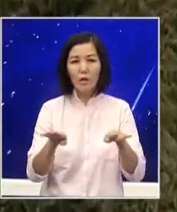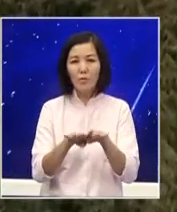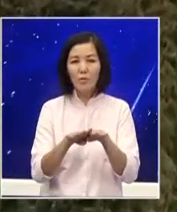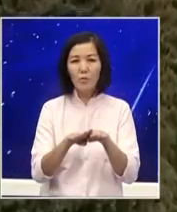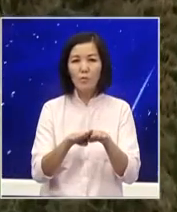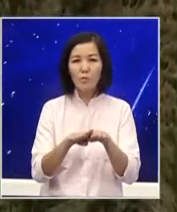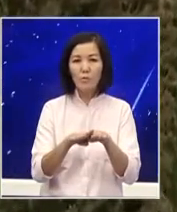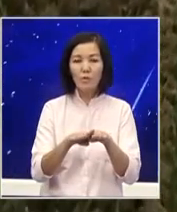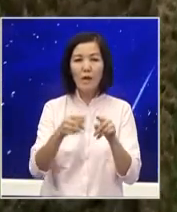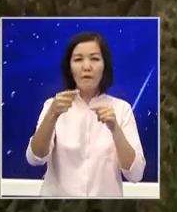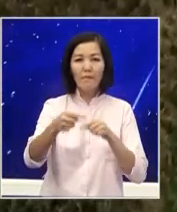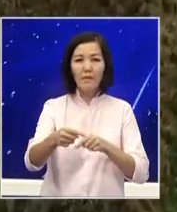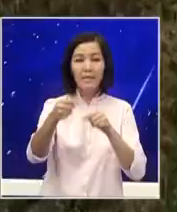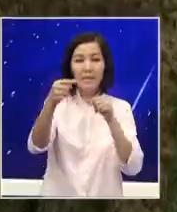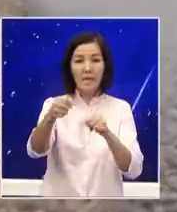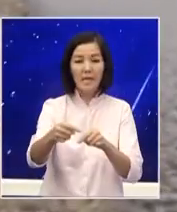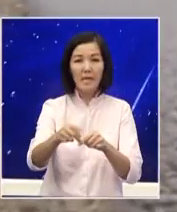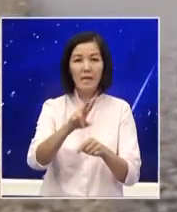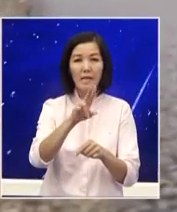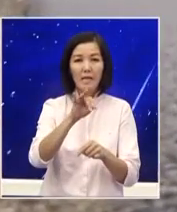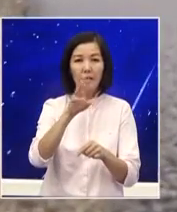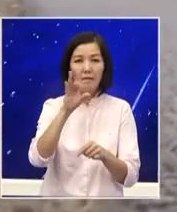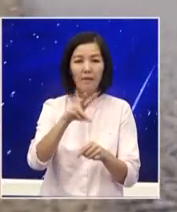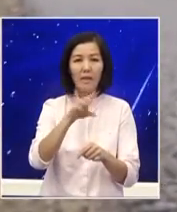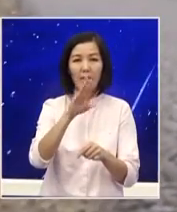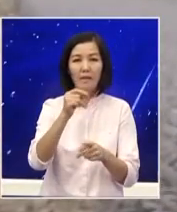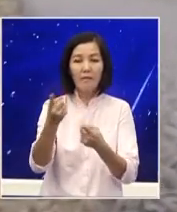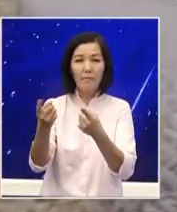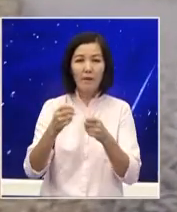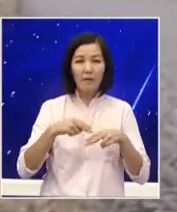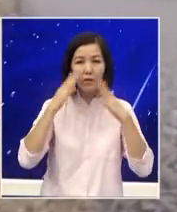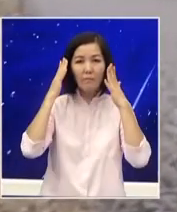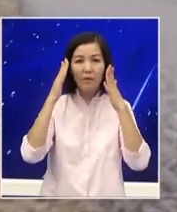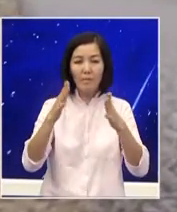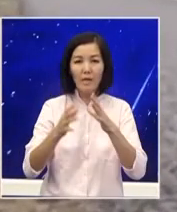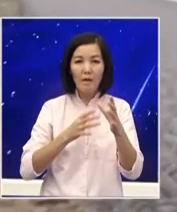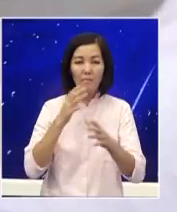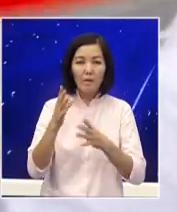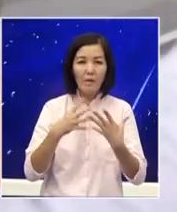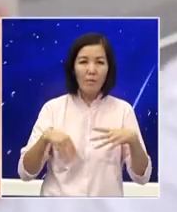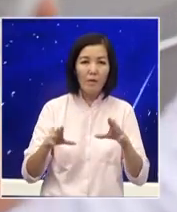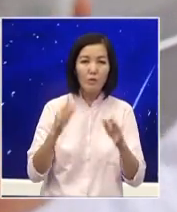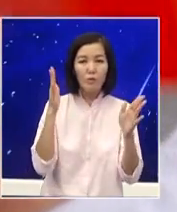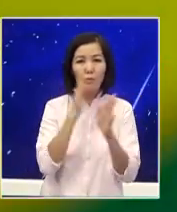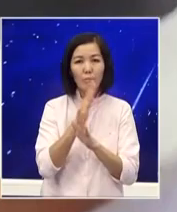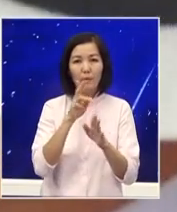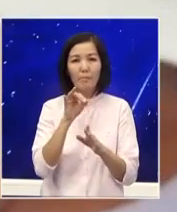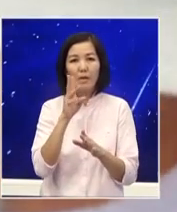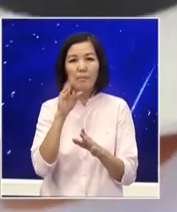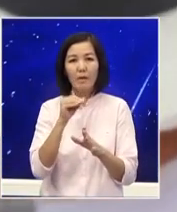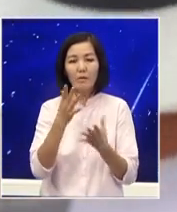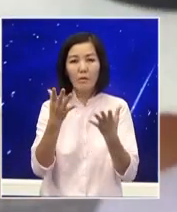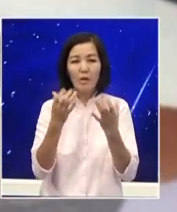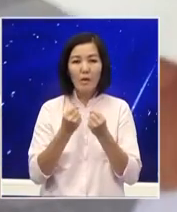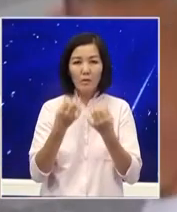цепь выстроились граждане литвы и латвии и эстонии чтобы привлечь внимание мировой общественности к судьбе прибалтики и стремившиеся получить